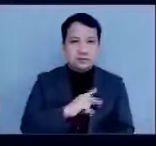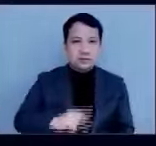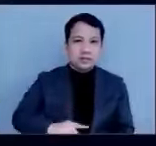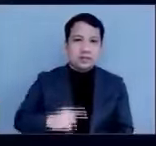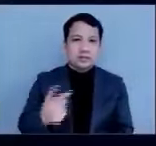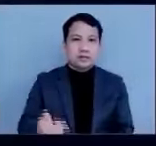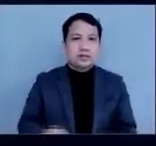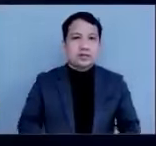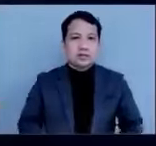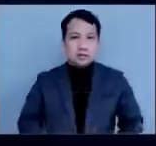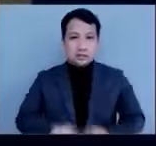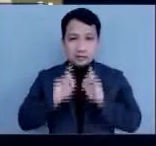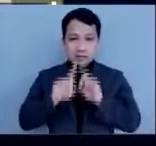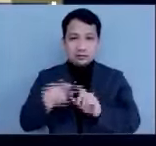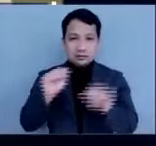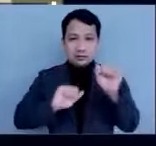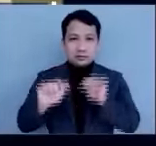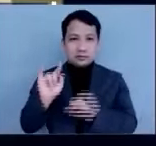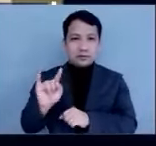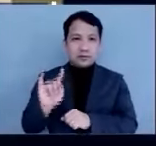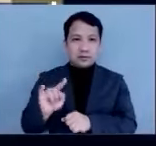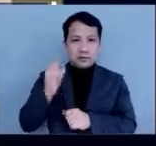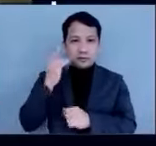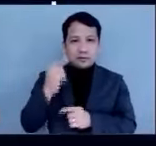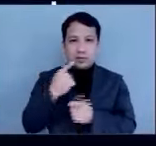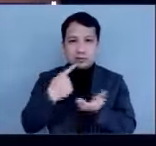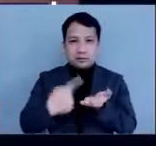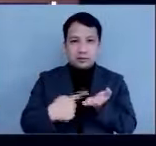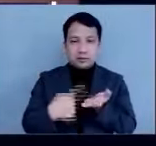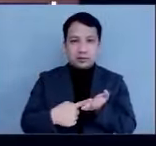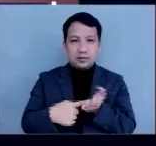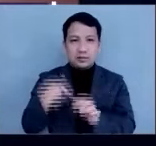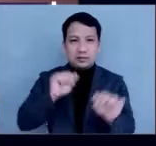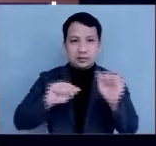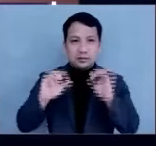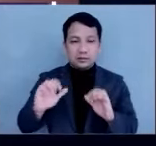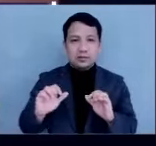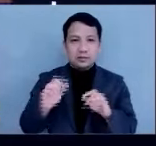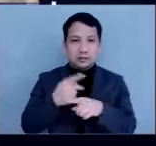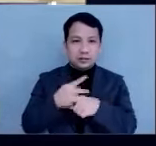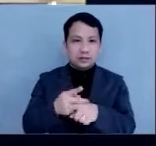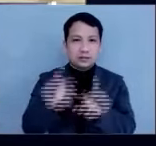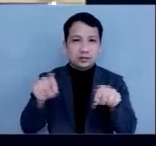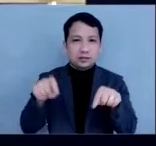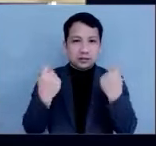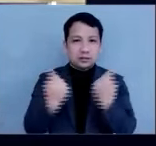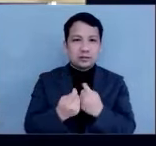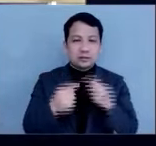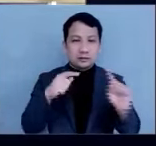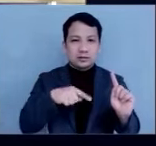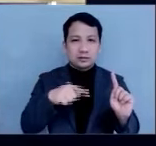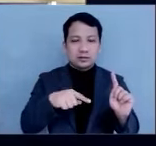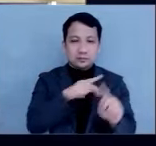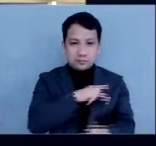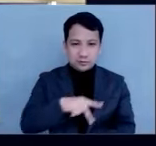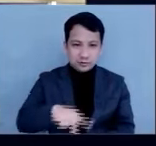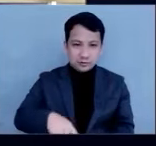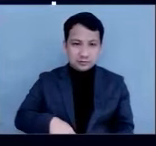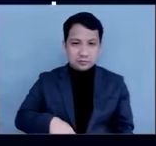Sa report ng American media, pinag-uusapan na raw ng aktor at ng production team ang pagganap niya as Prince